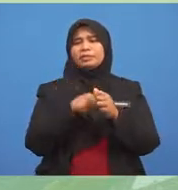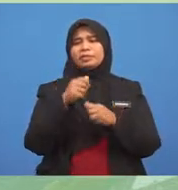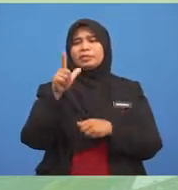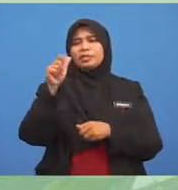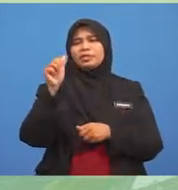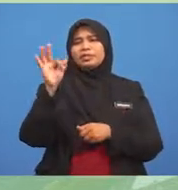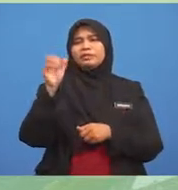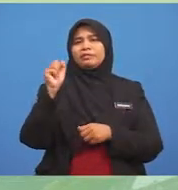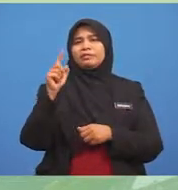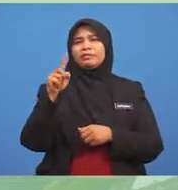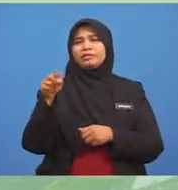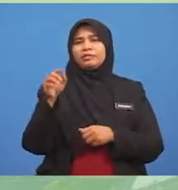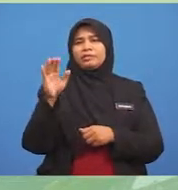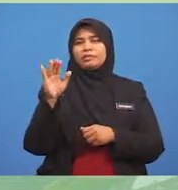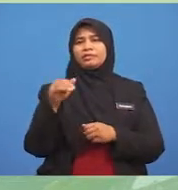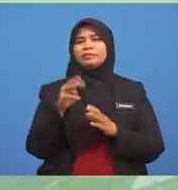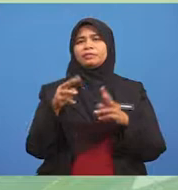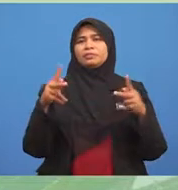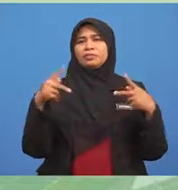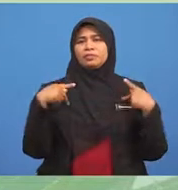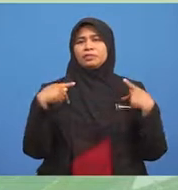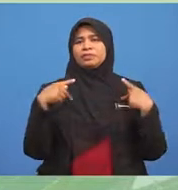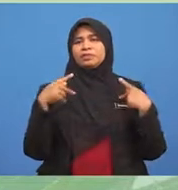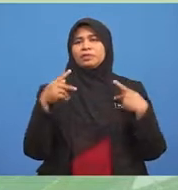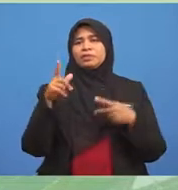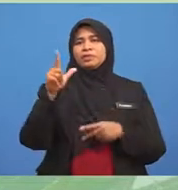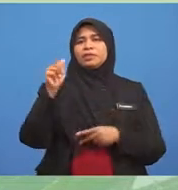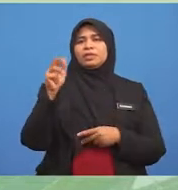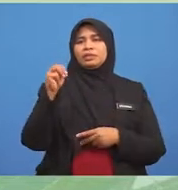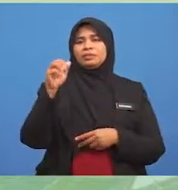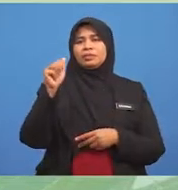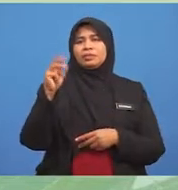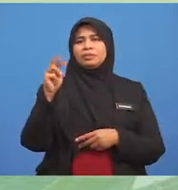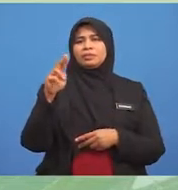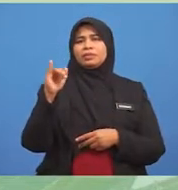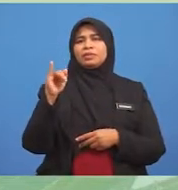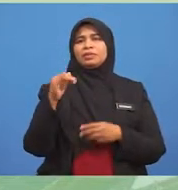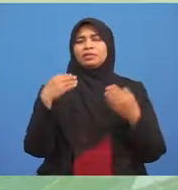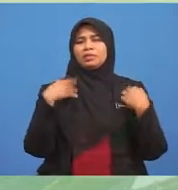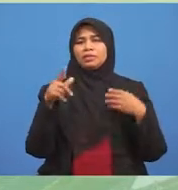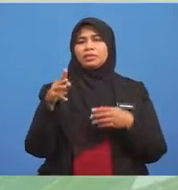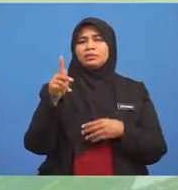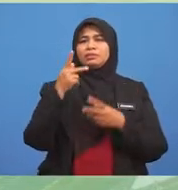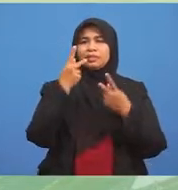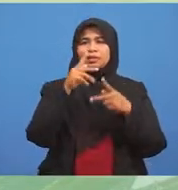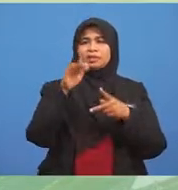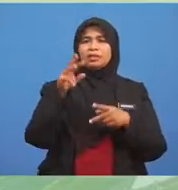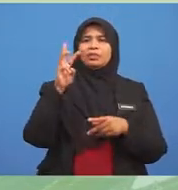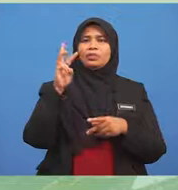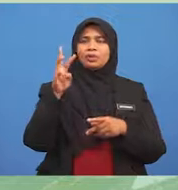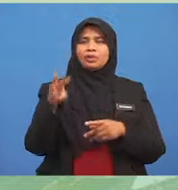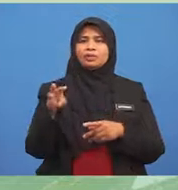mempunyai lamul amri merupakan perintah yang wajib dilaksanakan. Oleh itu, sebagai umat